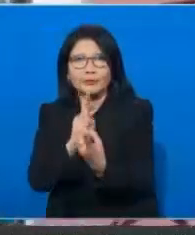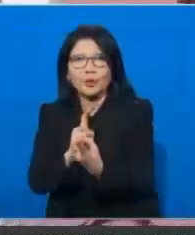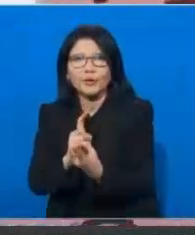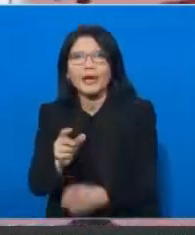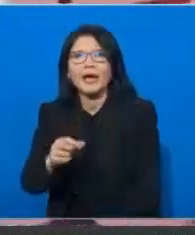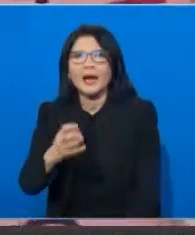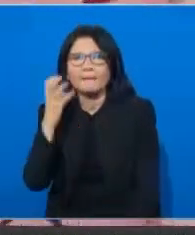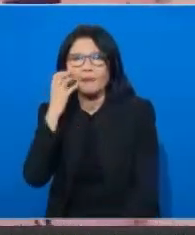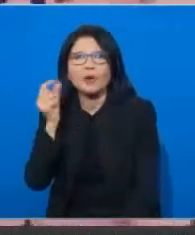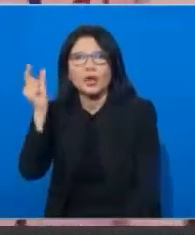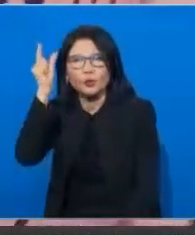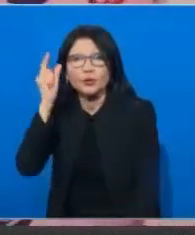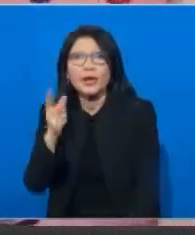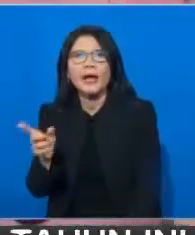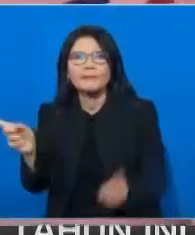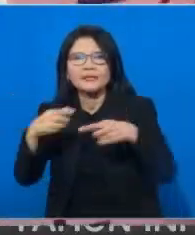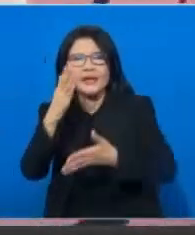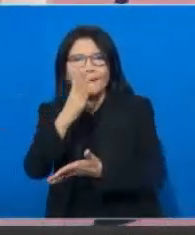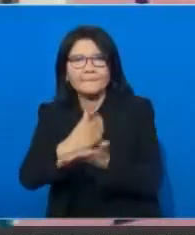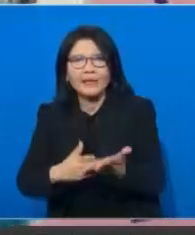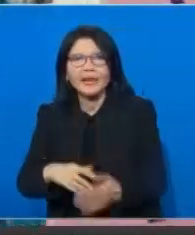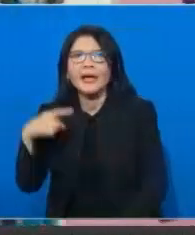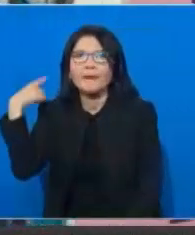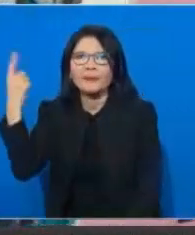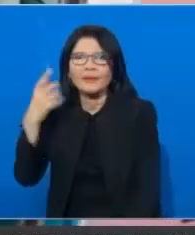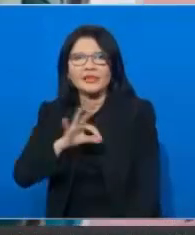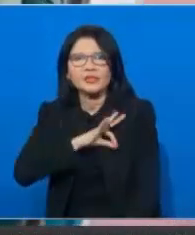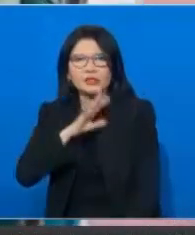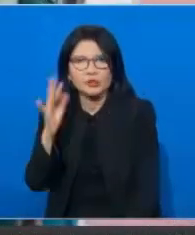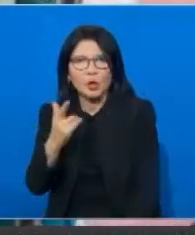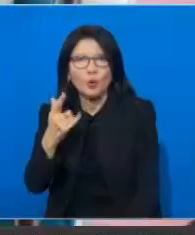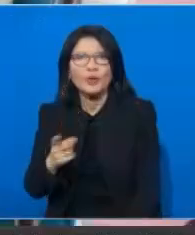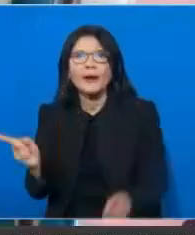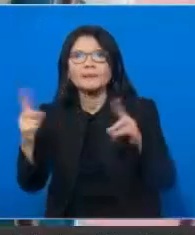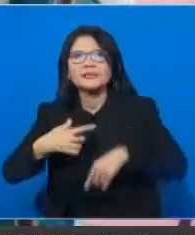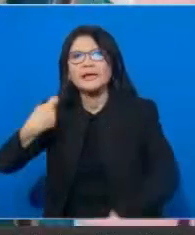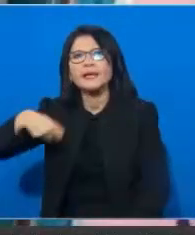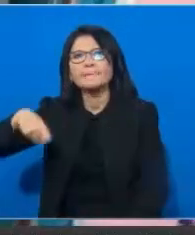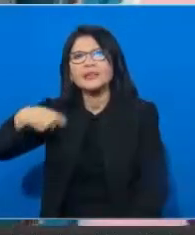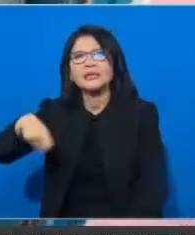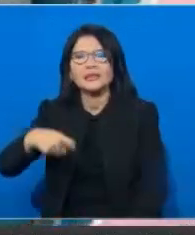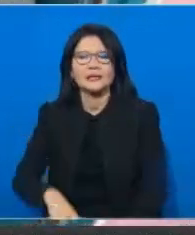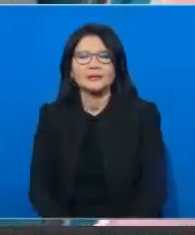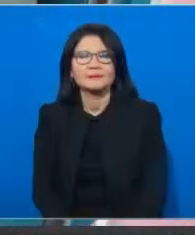Uno menjadi bagian pemerintahan Jokowi, yakni menduduki kursi menteri dalam kabinet. Tim Liputan CNN Indonesia.